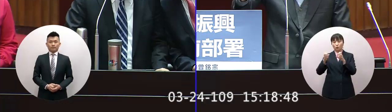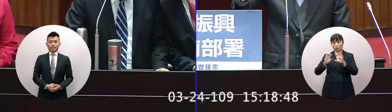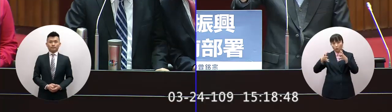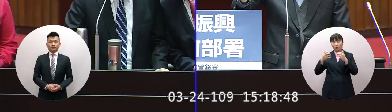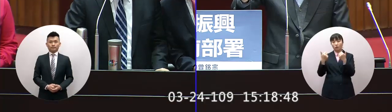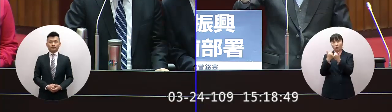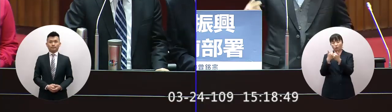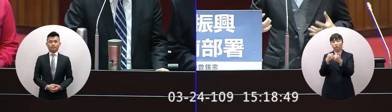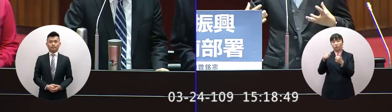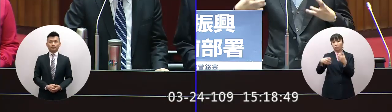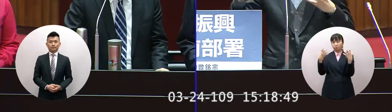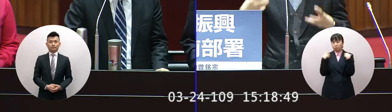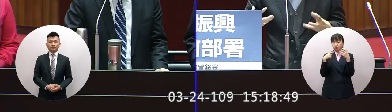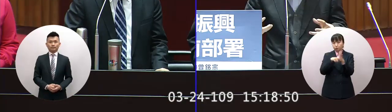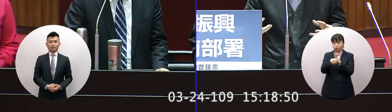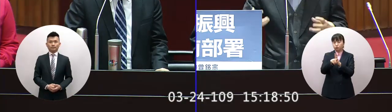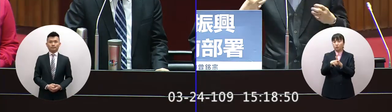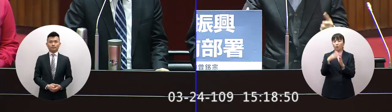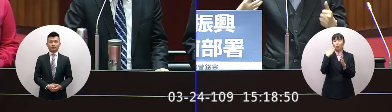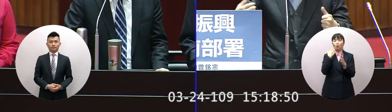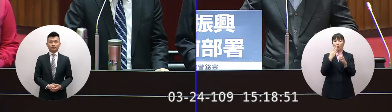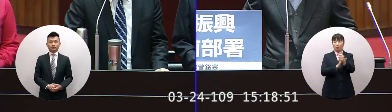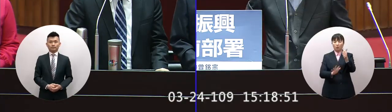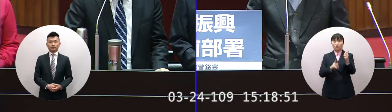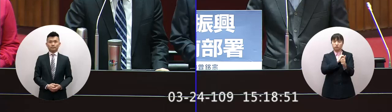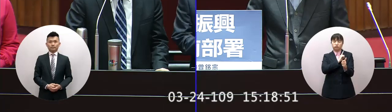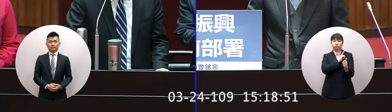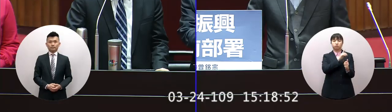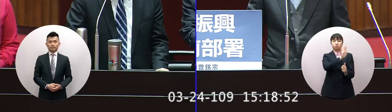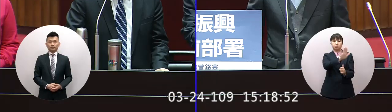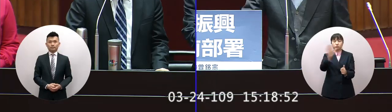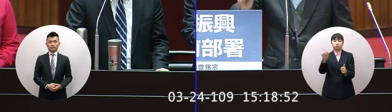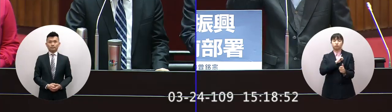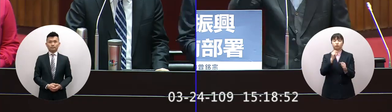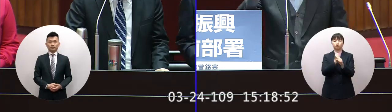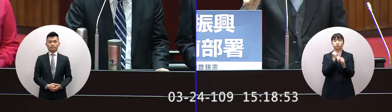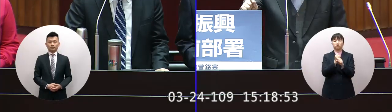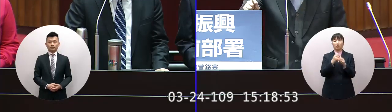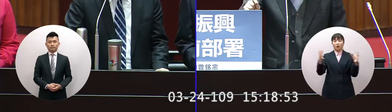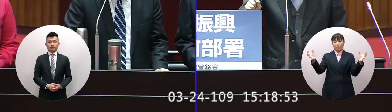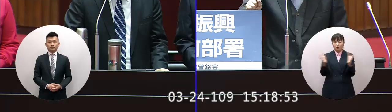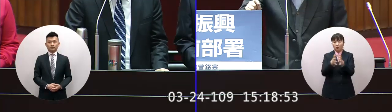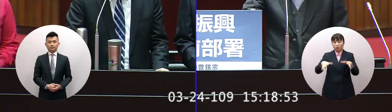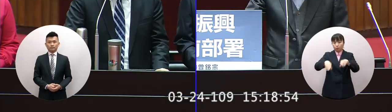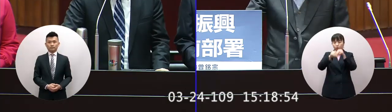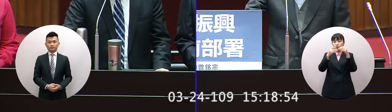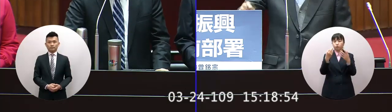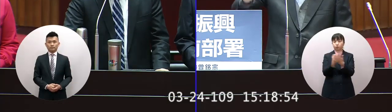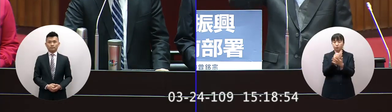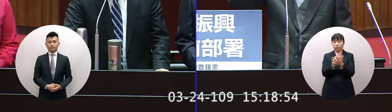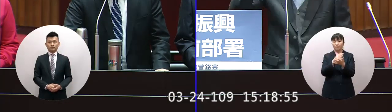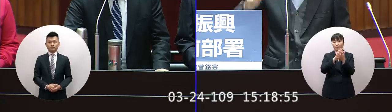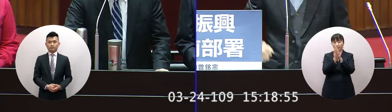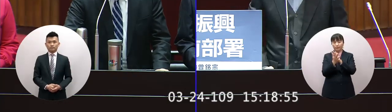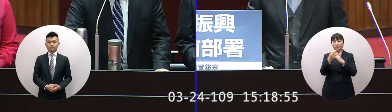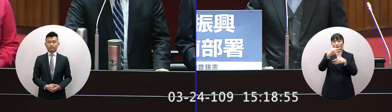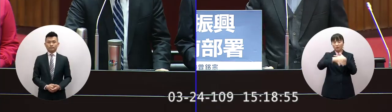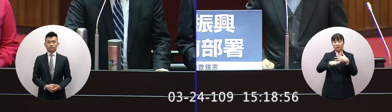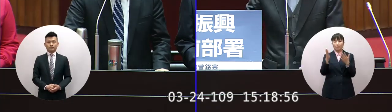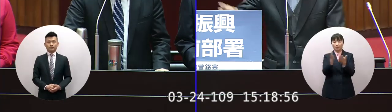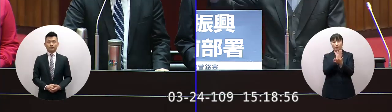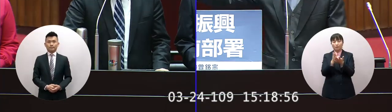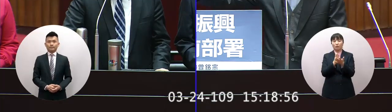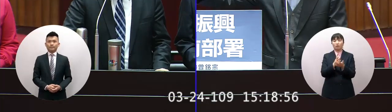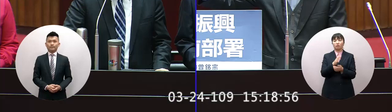责啊，不然现在各部会各行其事啊，没有统合机制，也缺乏总体的评